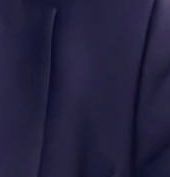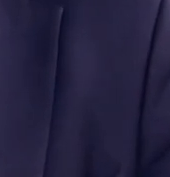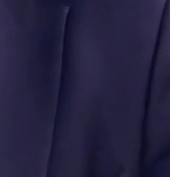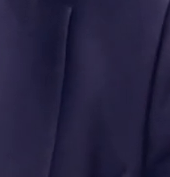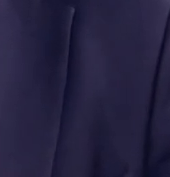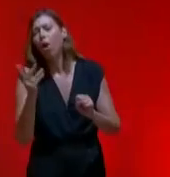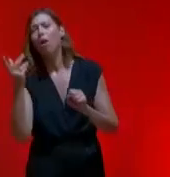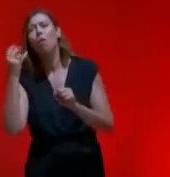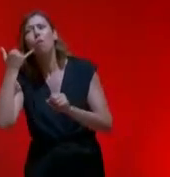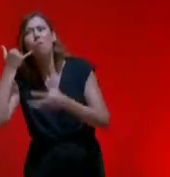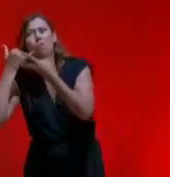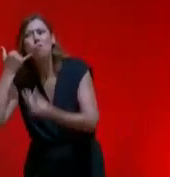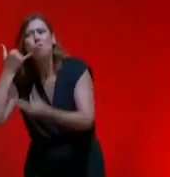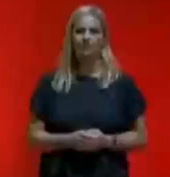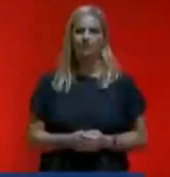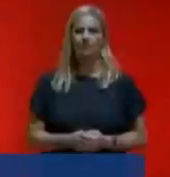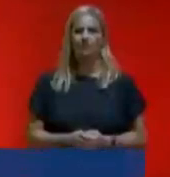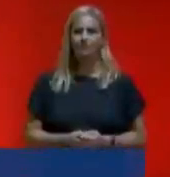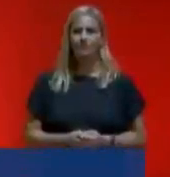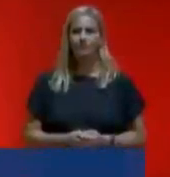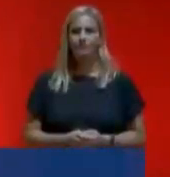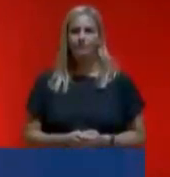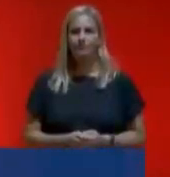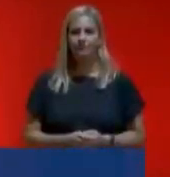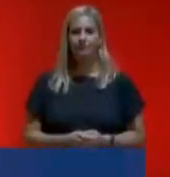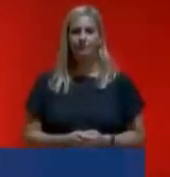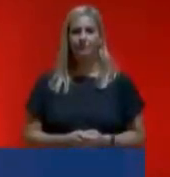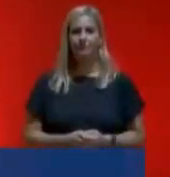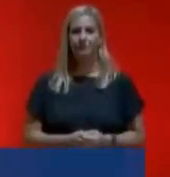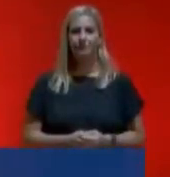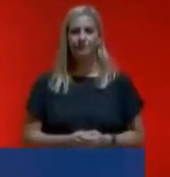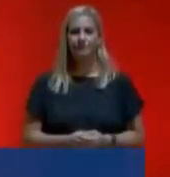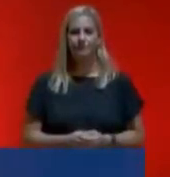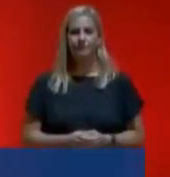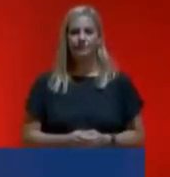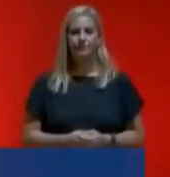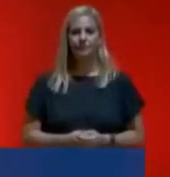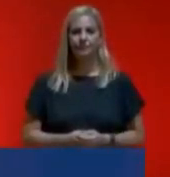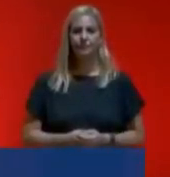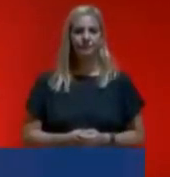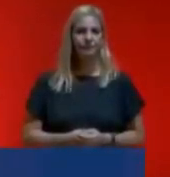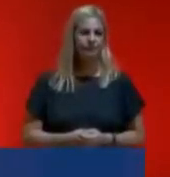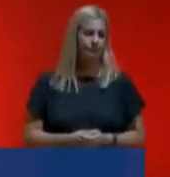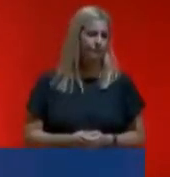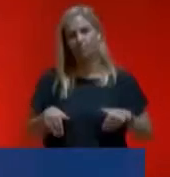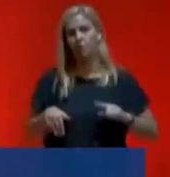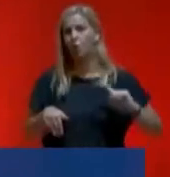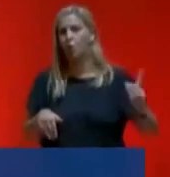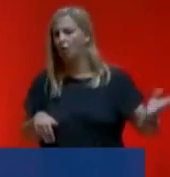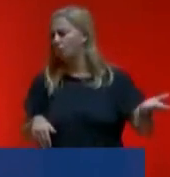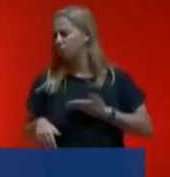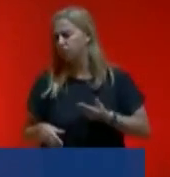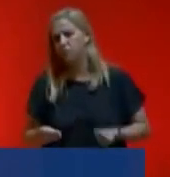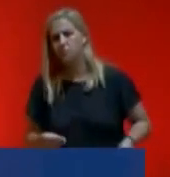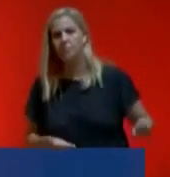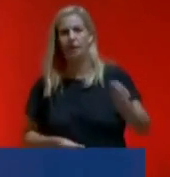Παπαδημούλης τοποθετήθηκε με πολύ αιχμηρή διατύπωση. Δυναμική αντιπολίτευση, ενότητα, δημοκρατικές διαδικασίες,